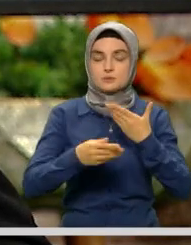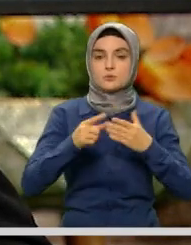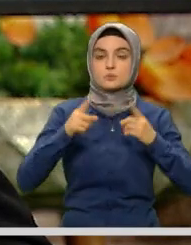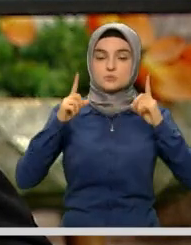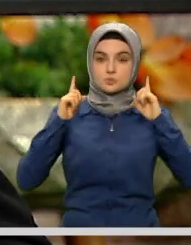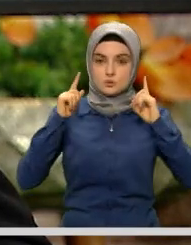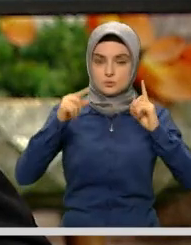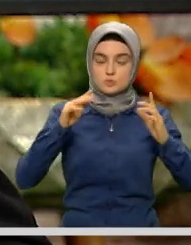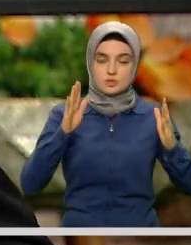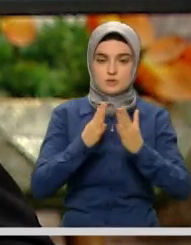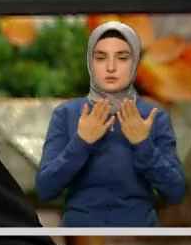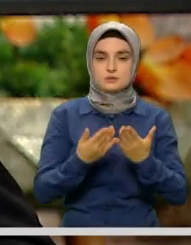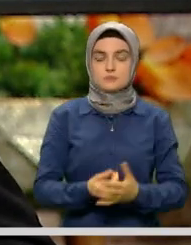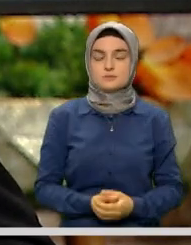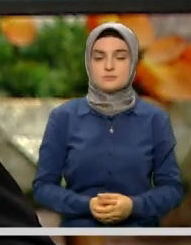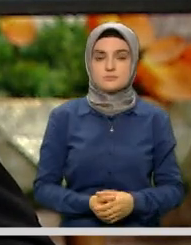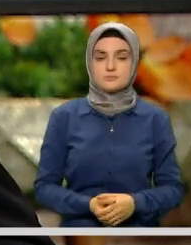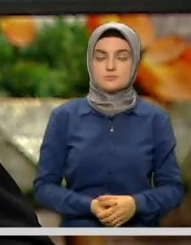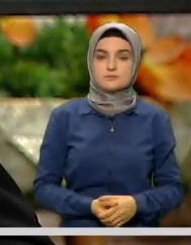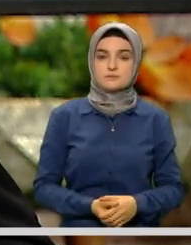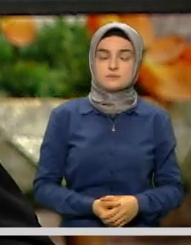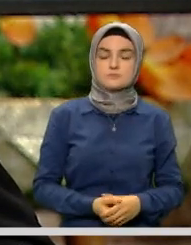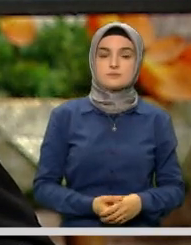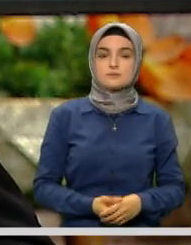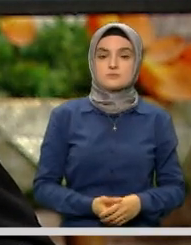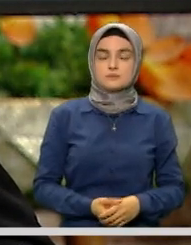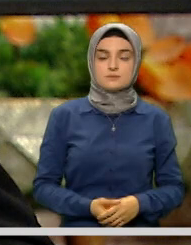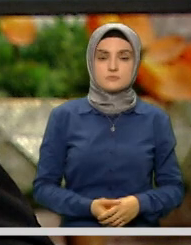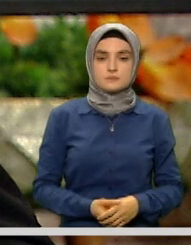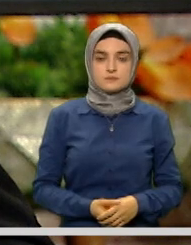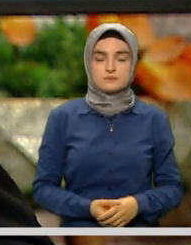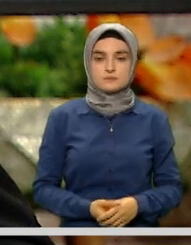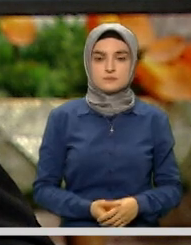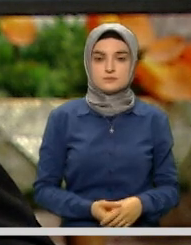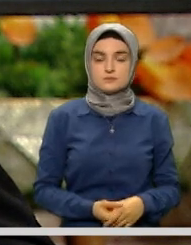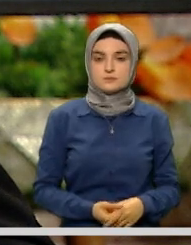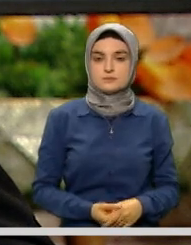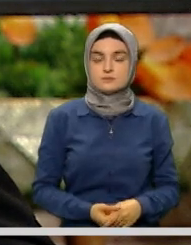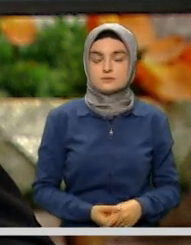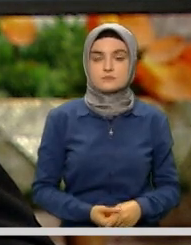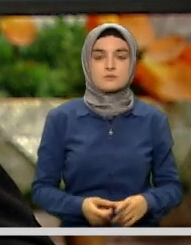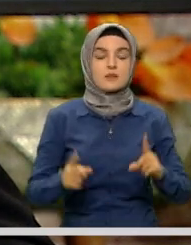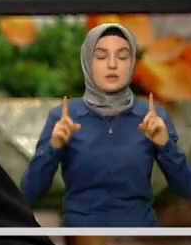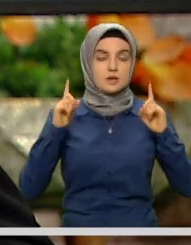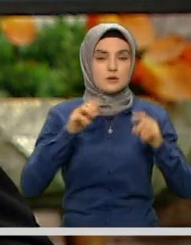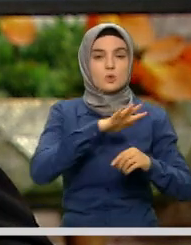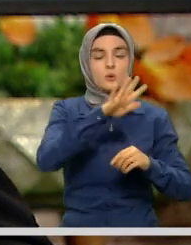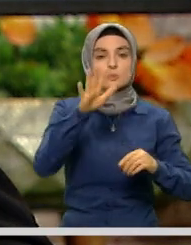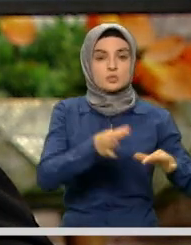anlamdaki karşılığı bu. Bakıldığında tevbe bütün insanların